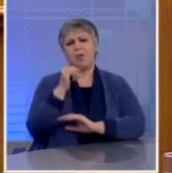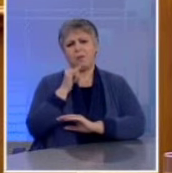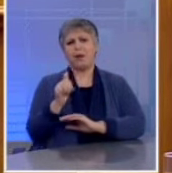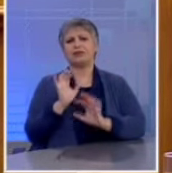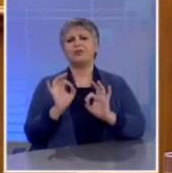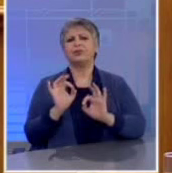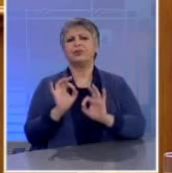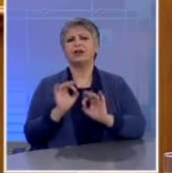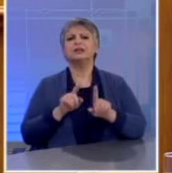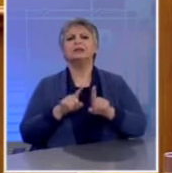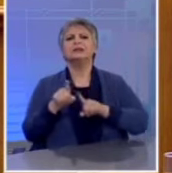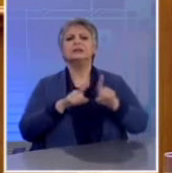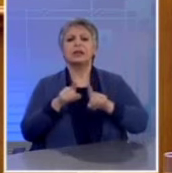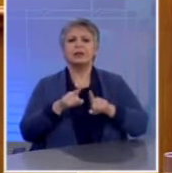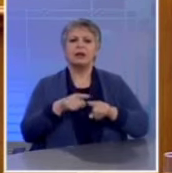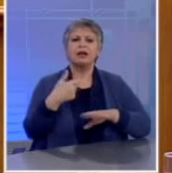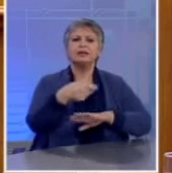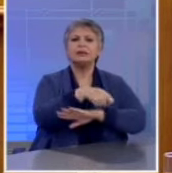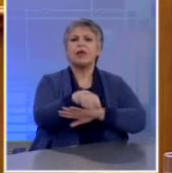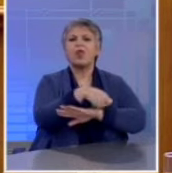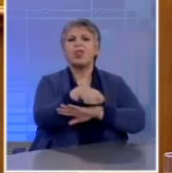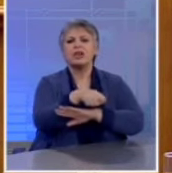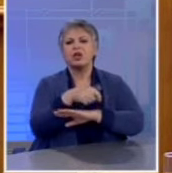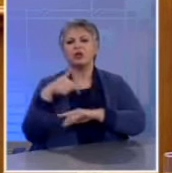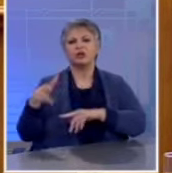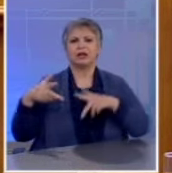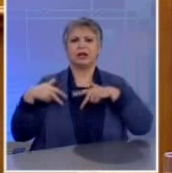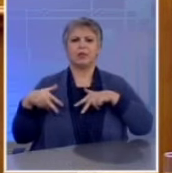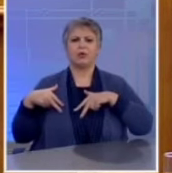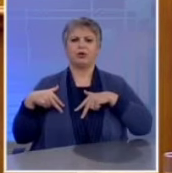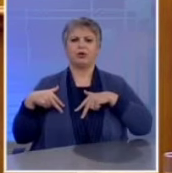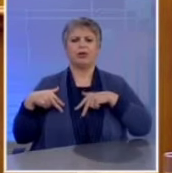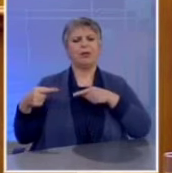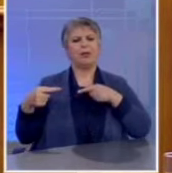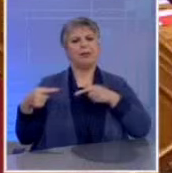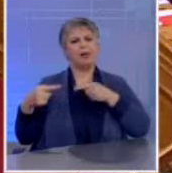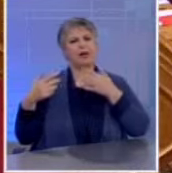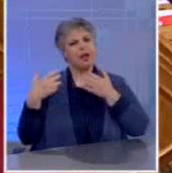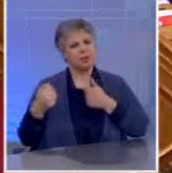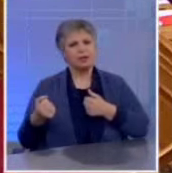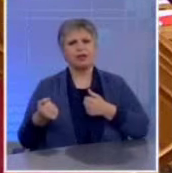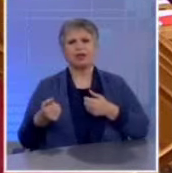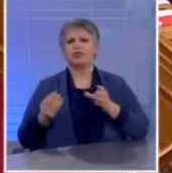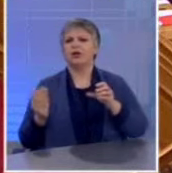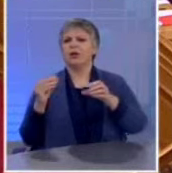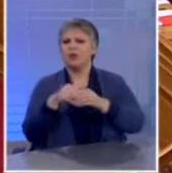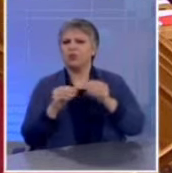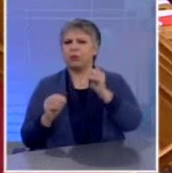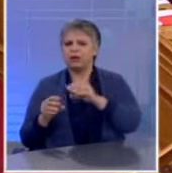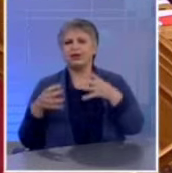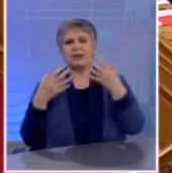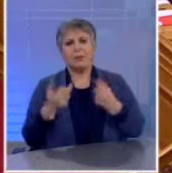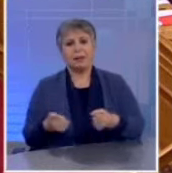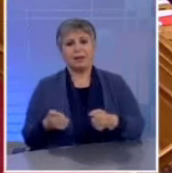της δικαιοσύνης με την εκτελεστική εξουσία. Και πάντοτε υπήρχαν πιέσεις και παρεμβάσεις. Όμως την τριετία